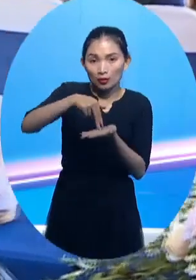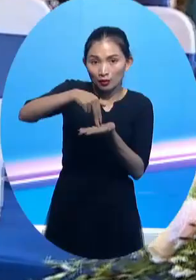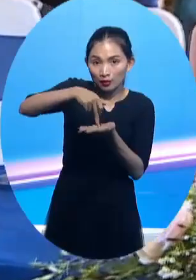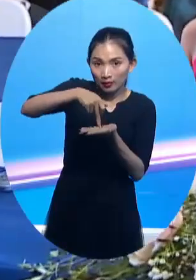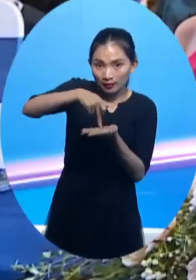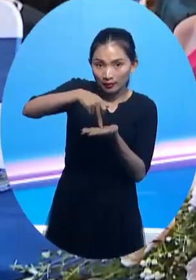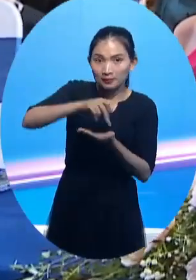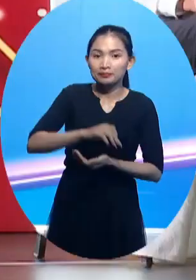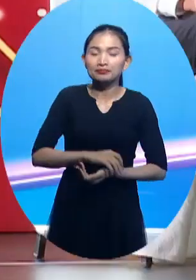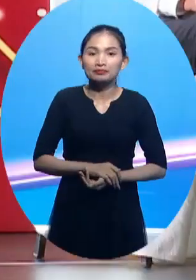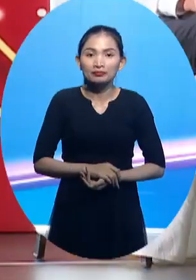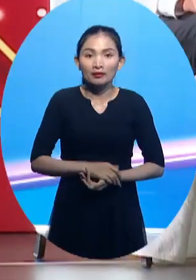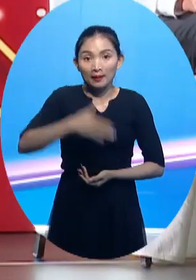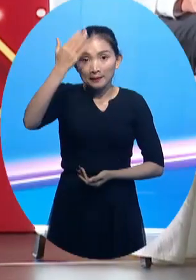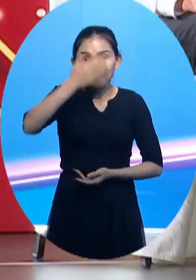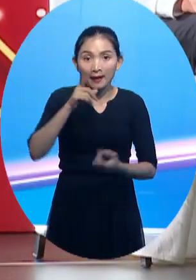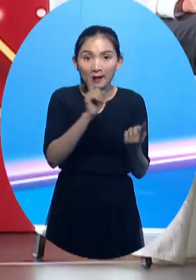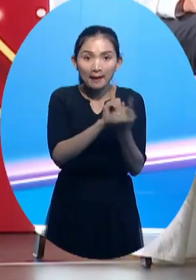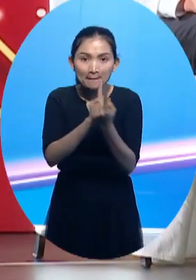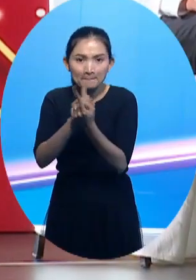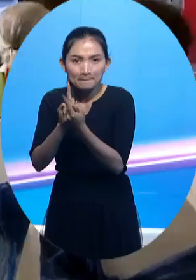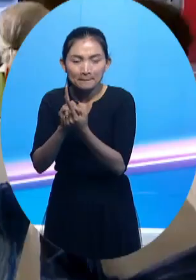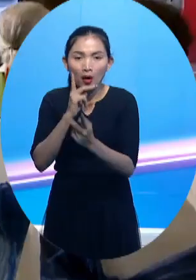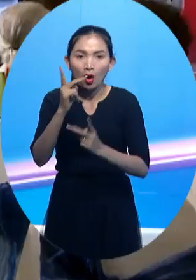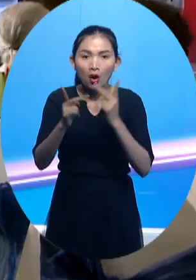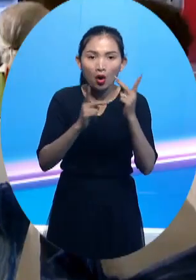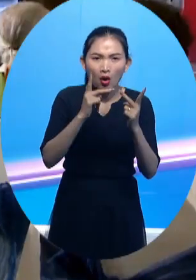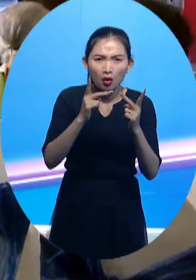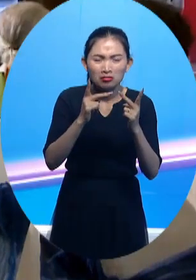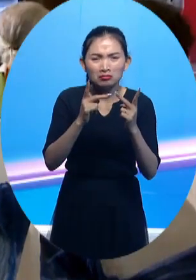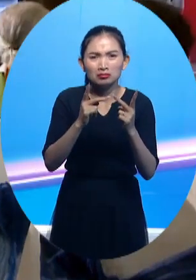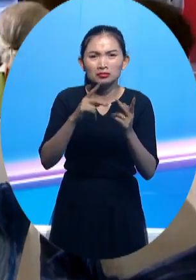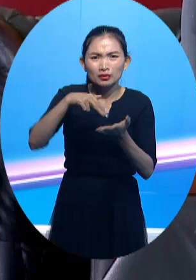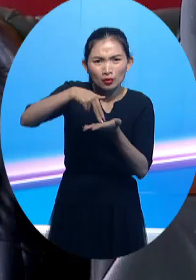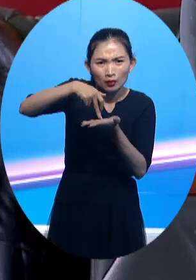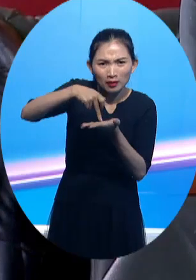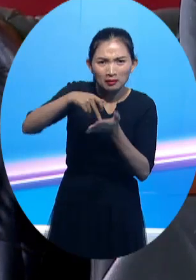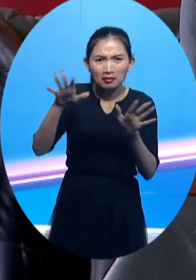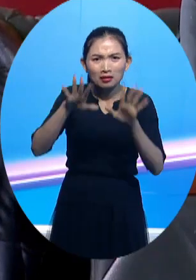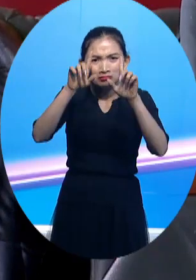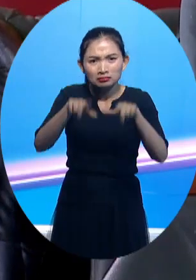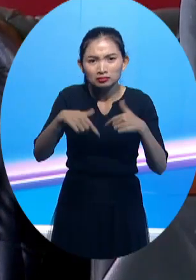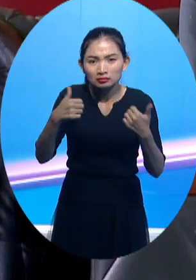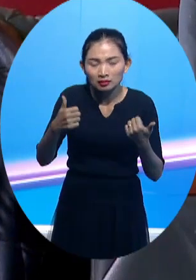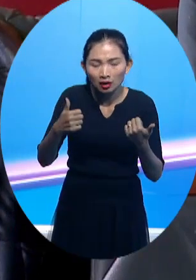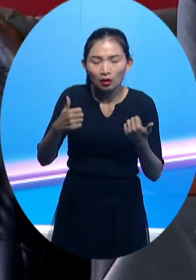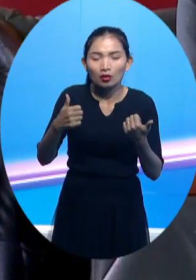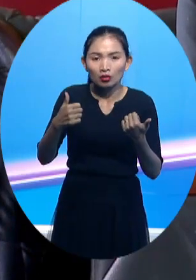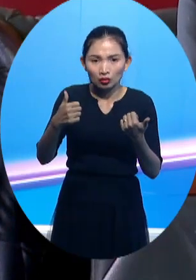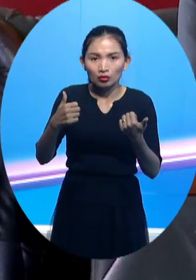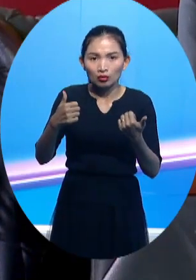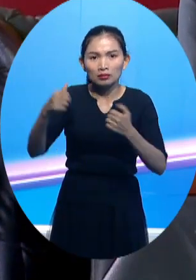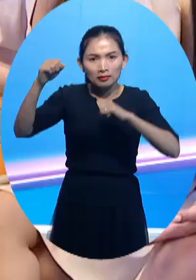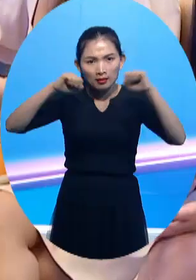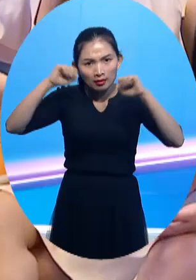Cùng với đó là sự gặp gỡ trao đổi về việc làm thế nào để Yoga không chỉ là một hoạt động thể thao về thể chất mà còn là một phương thức